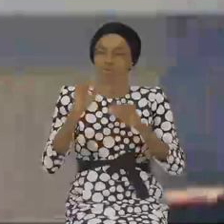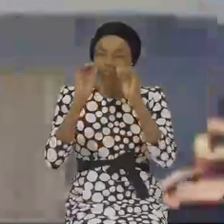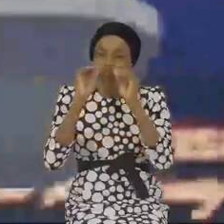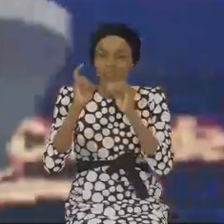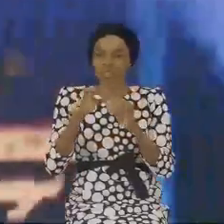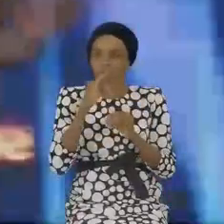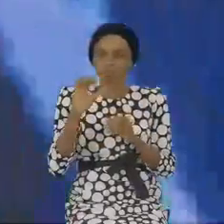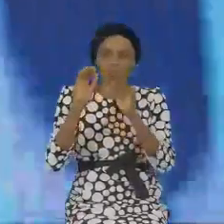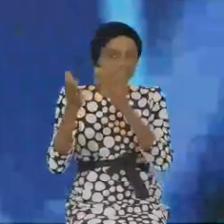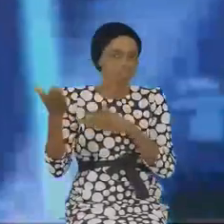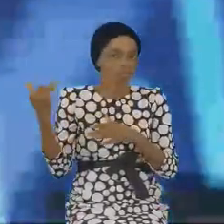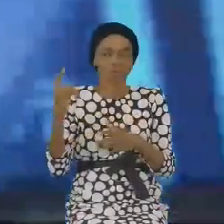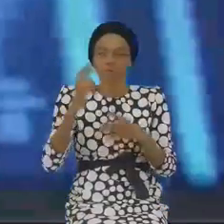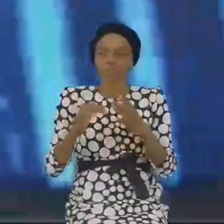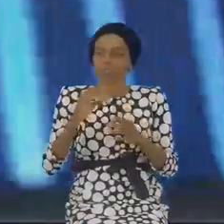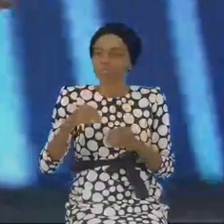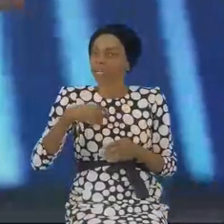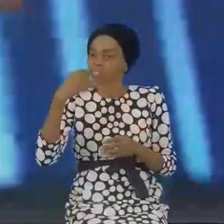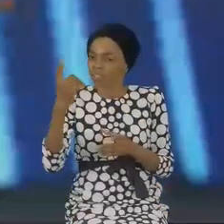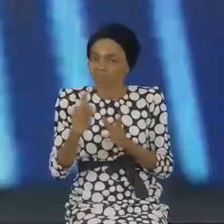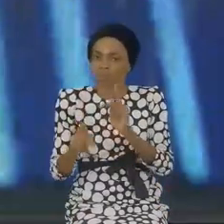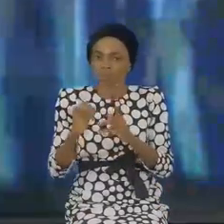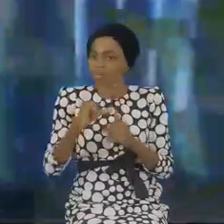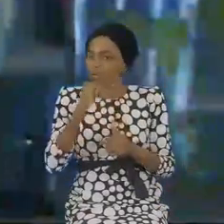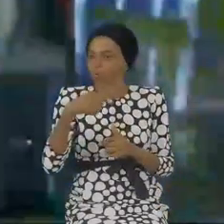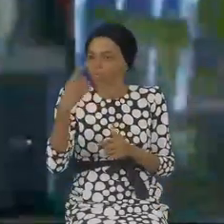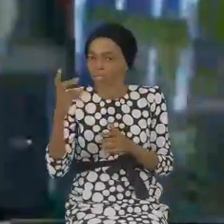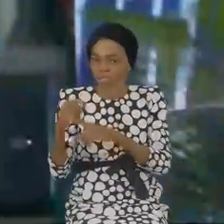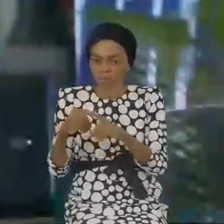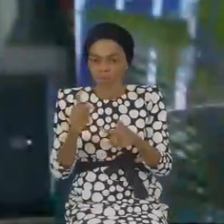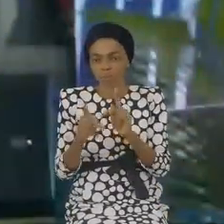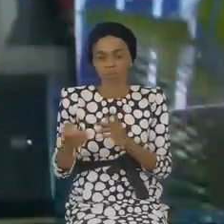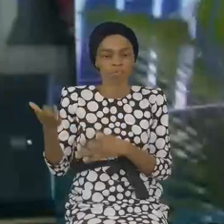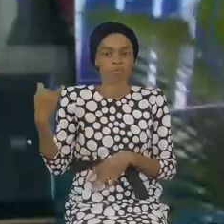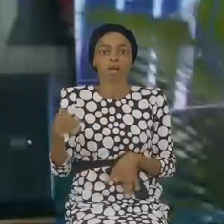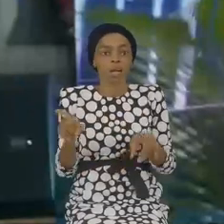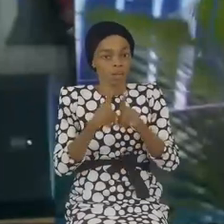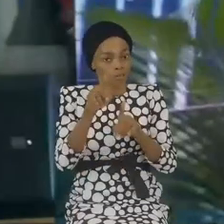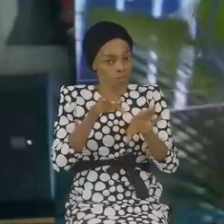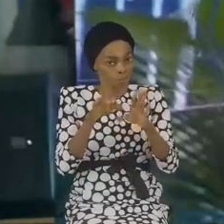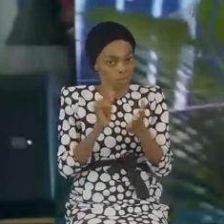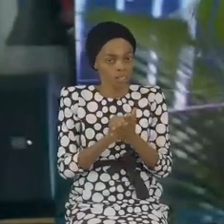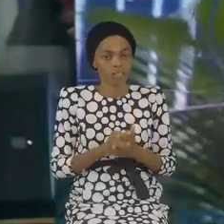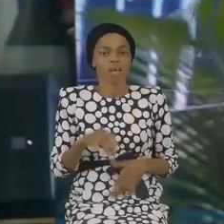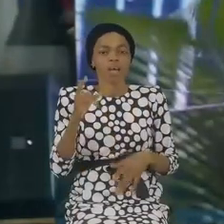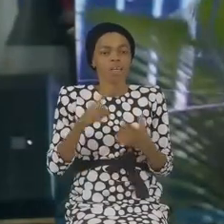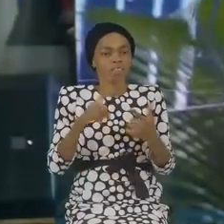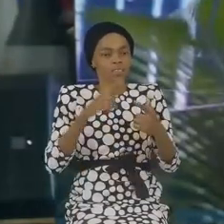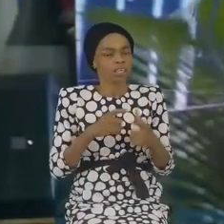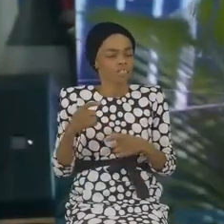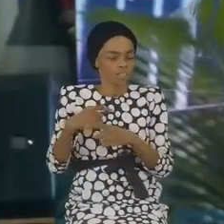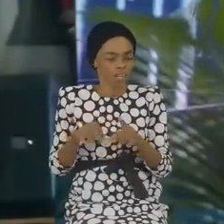dois prêcher d'autre au peuple ou ne pas prêcher au peuple? Et comme tu le fais, tu pourras donc